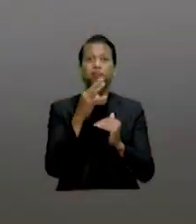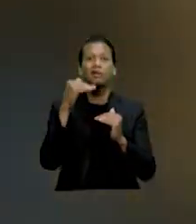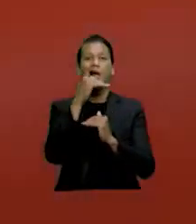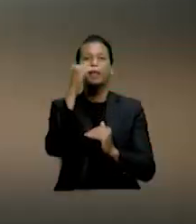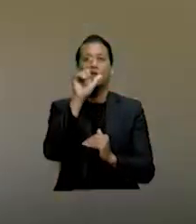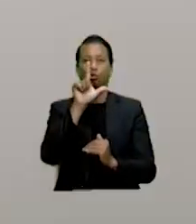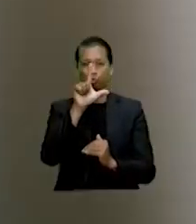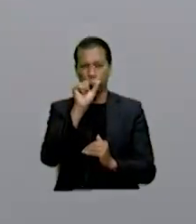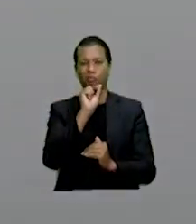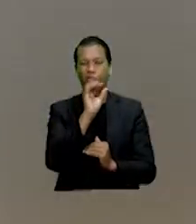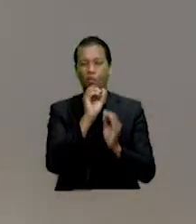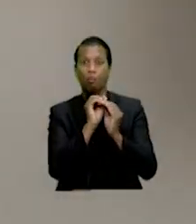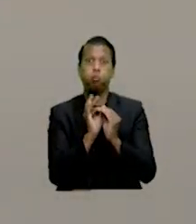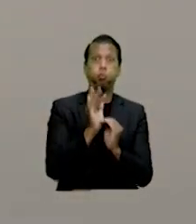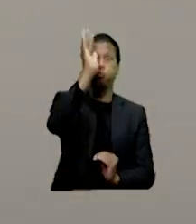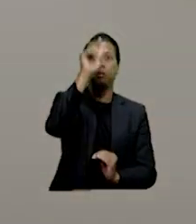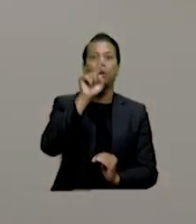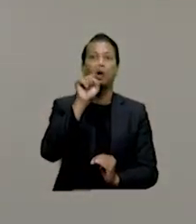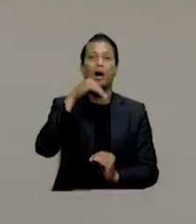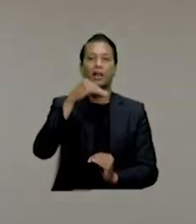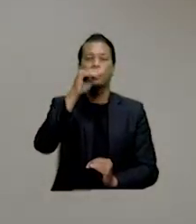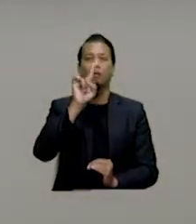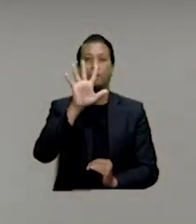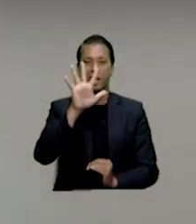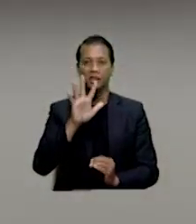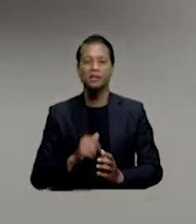membesar dan merambat hingga ke lantai 15